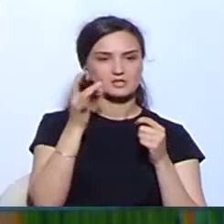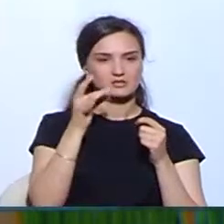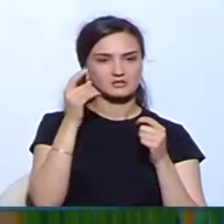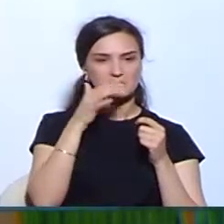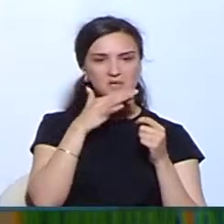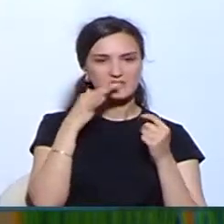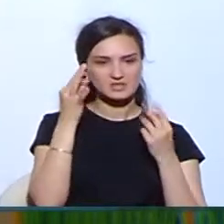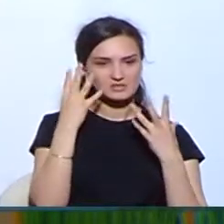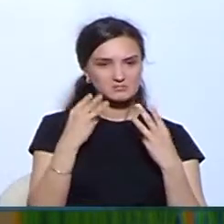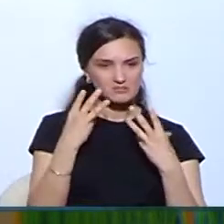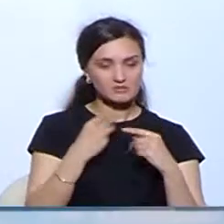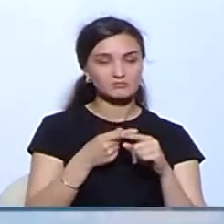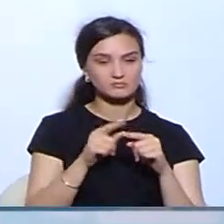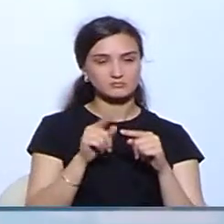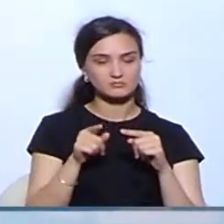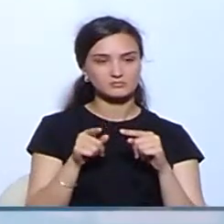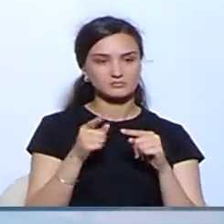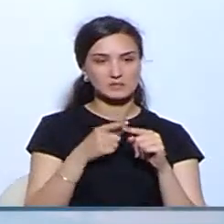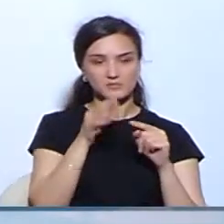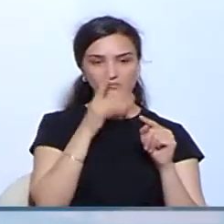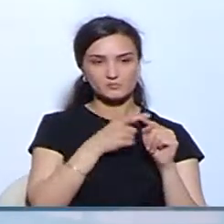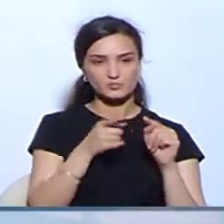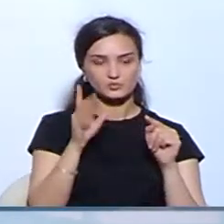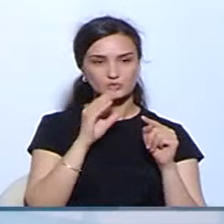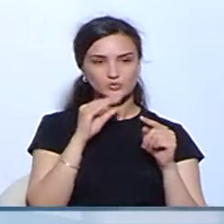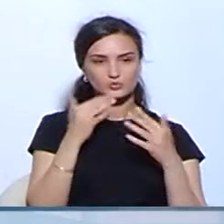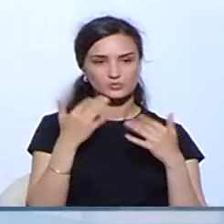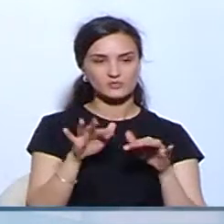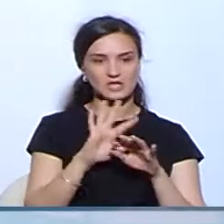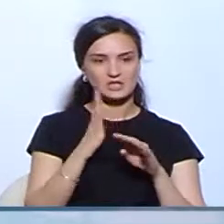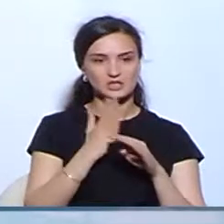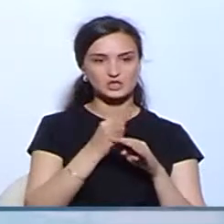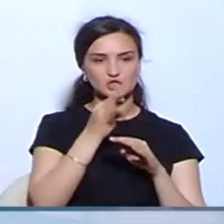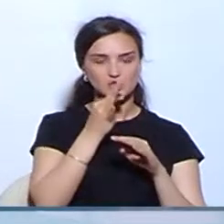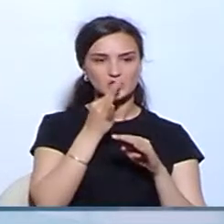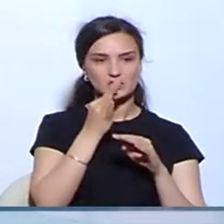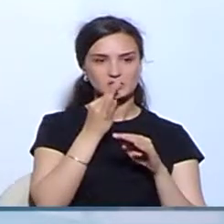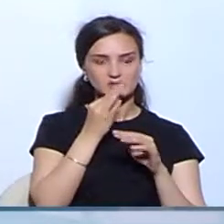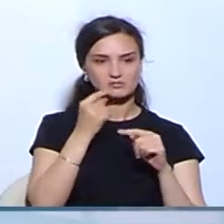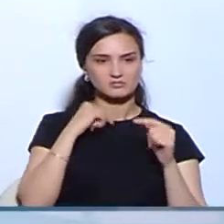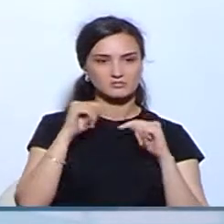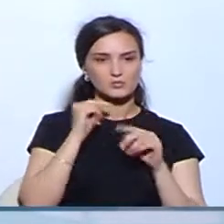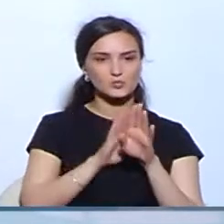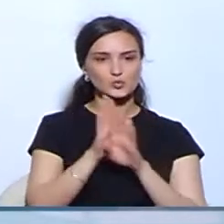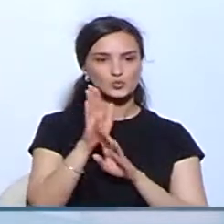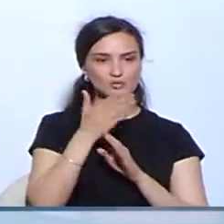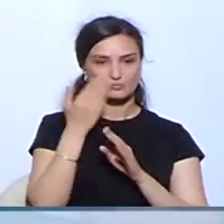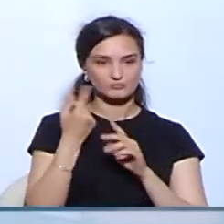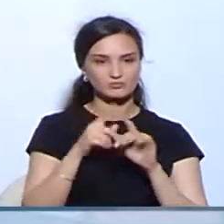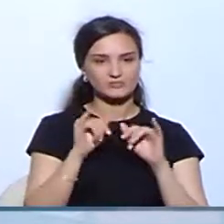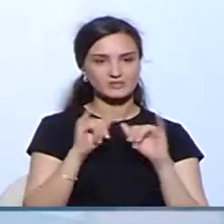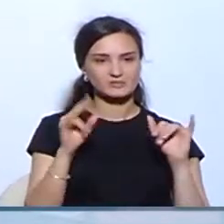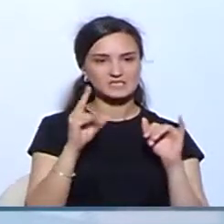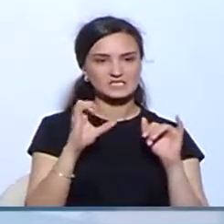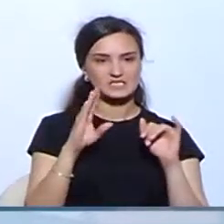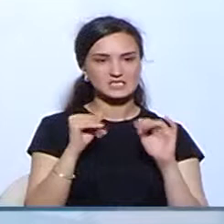შემდეგ. ძირითადად თქვა ამ პერიოდში, როდესაც სრულფასოვნად არ არის ჩამოყალიბებული სისტემა, ვითარდება ხოლმე